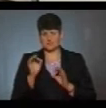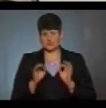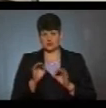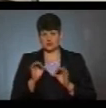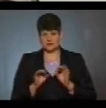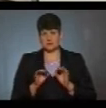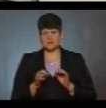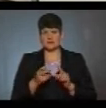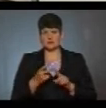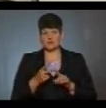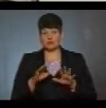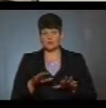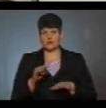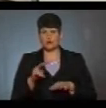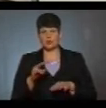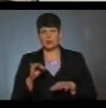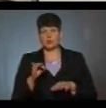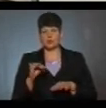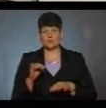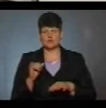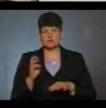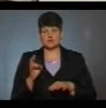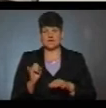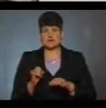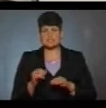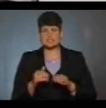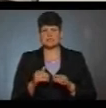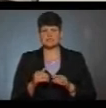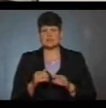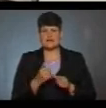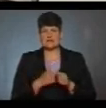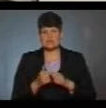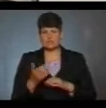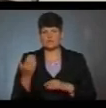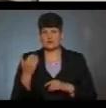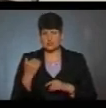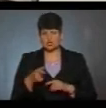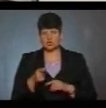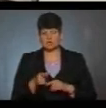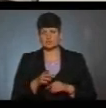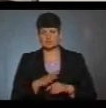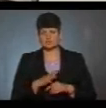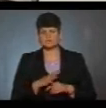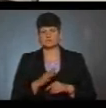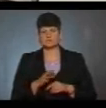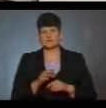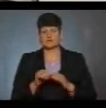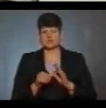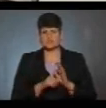31,6%. На другому місці Люшняк Микола «Солідарність», який лідирував до того в попередніх дослідженнях